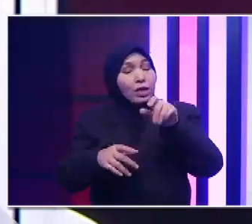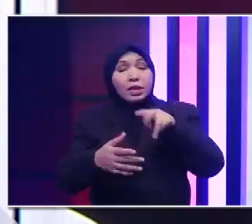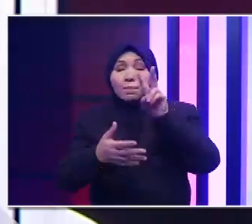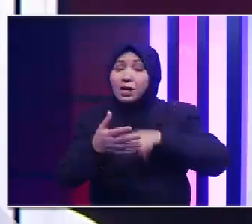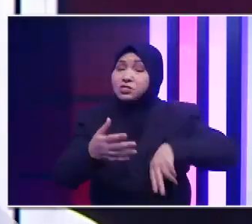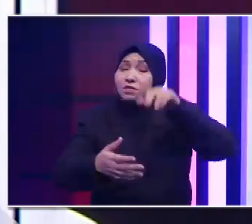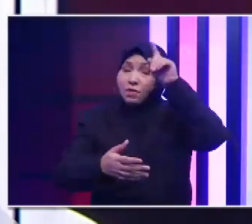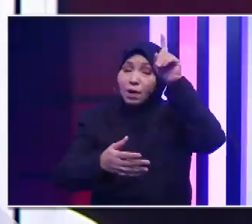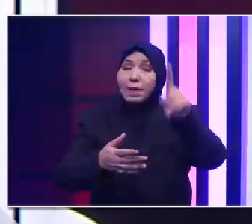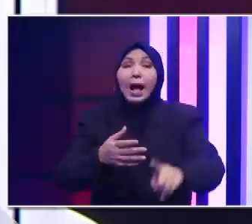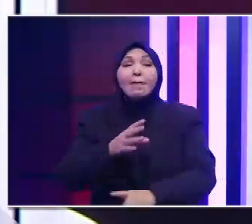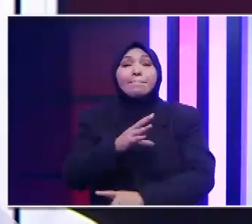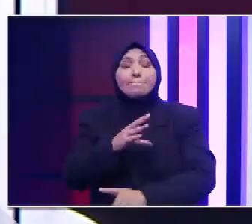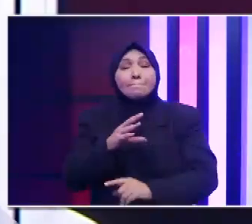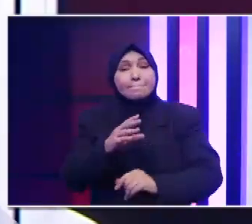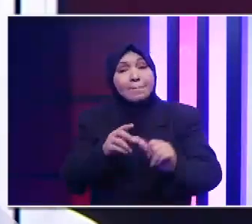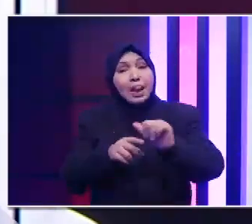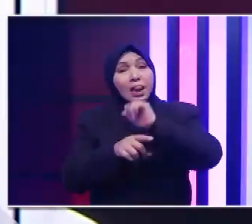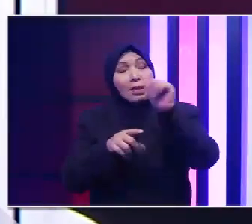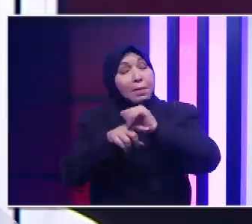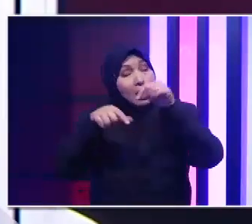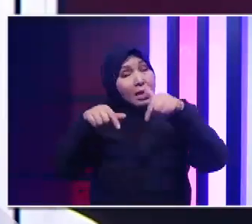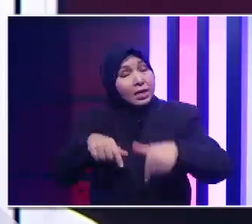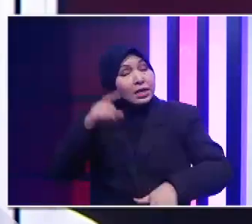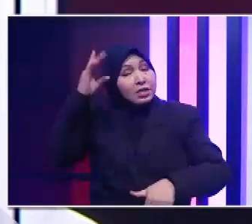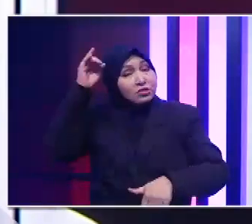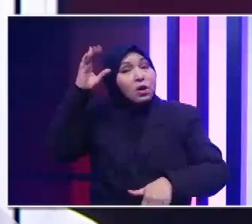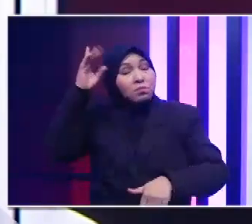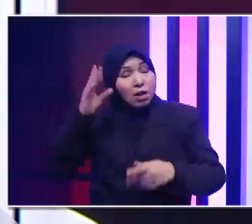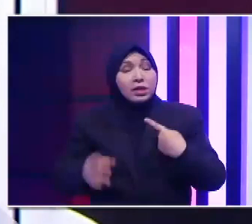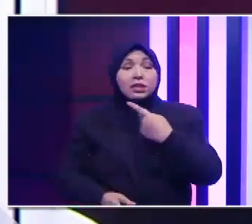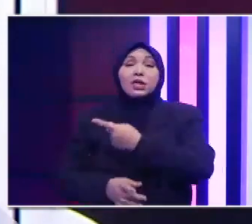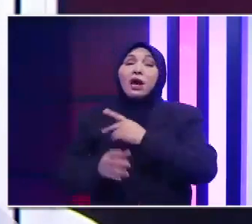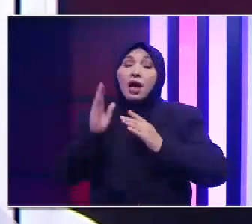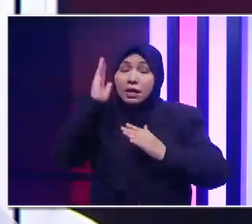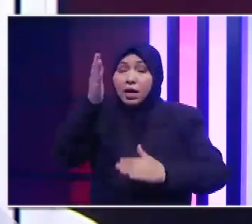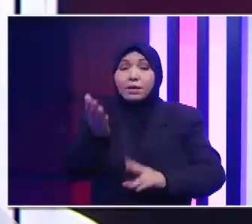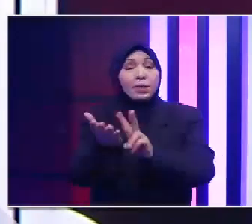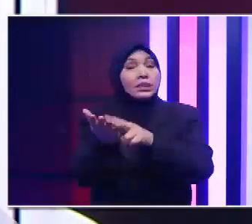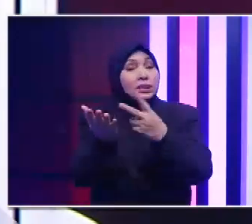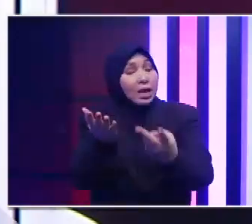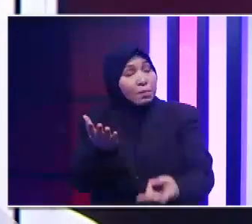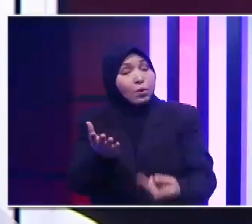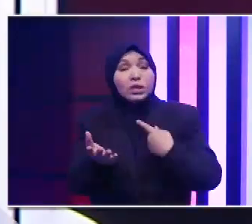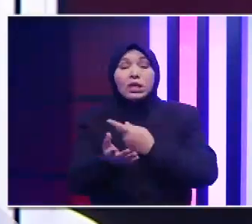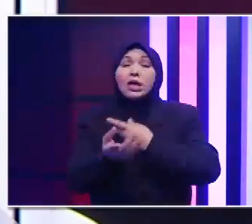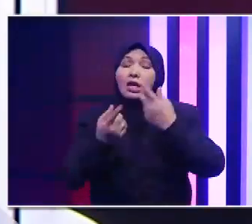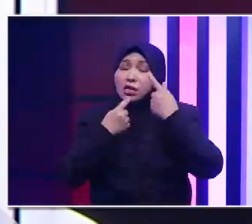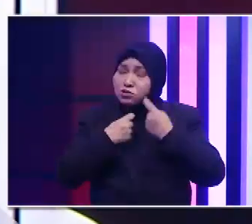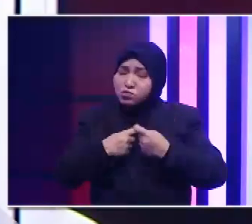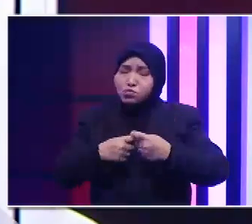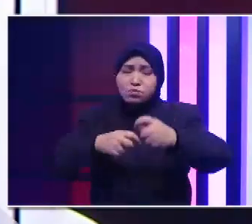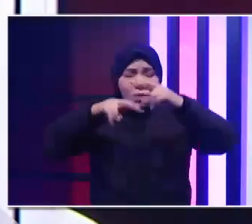faham Amel dan insya Allah pada hari ini kita akan mentada boraks kita akan coba untuk